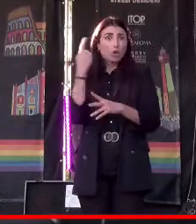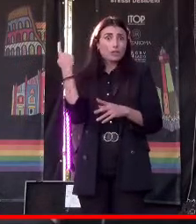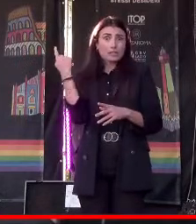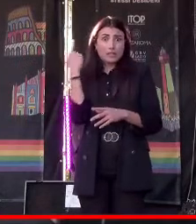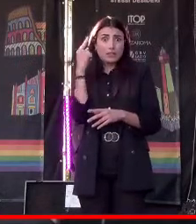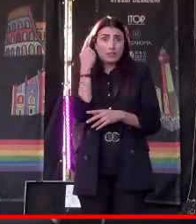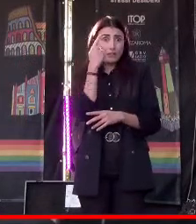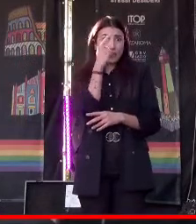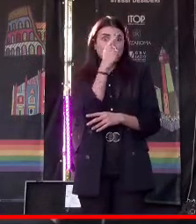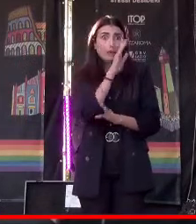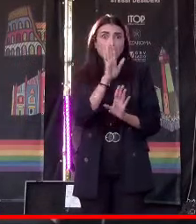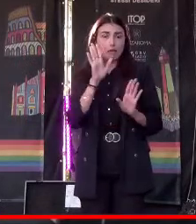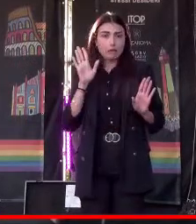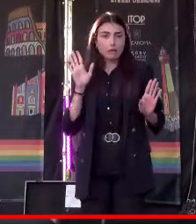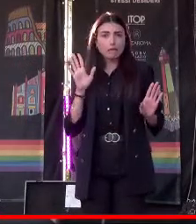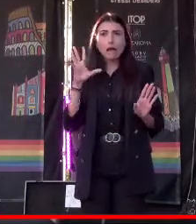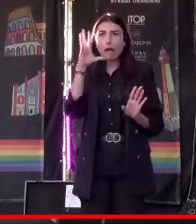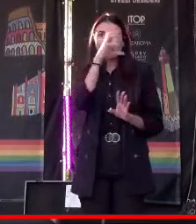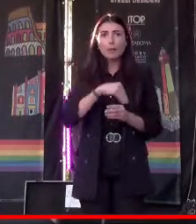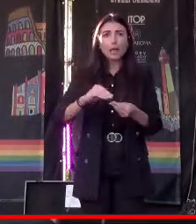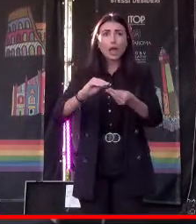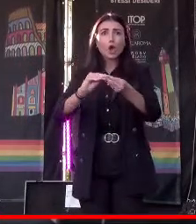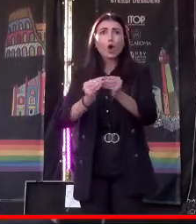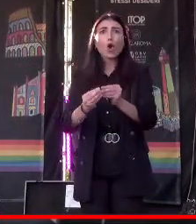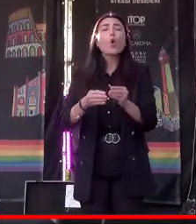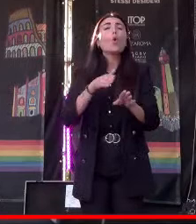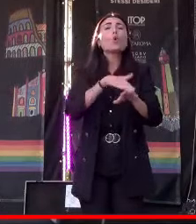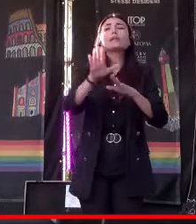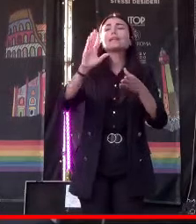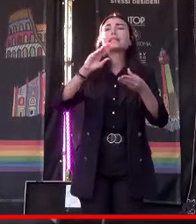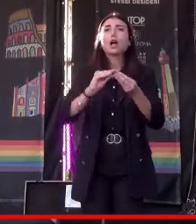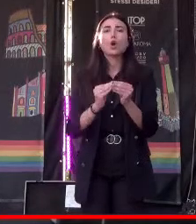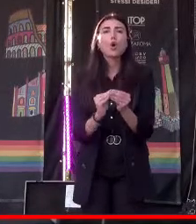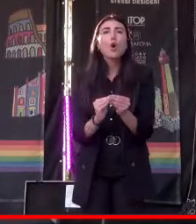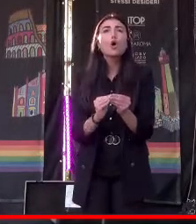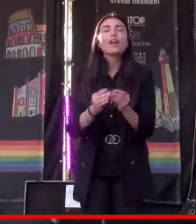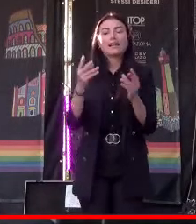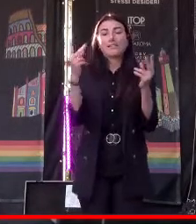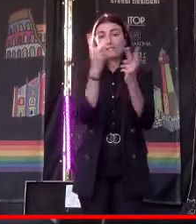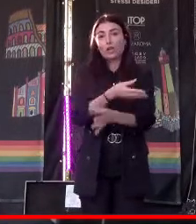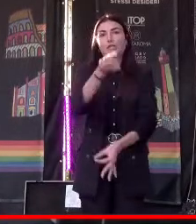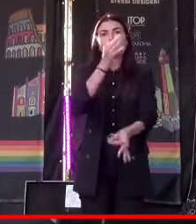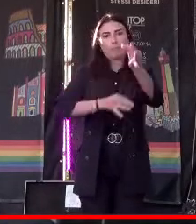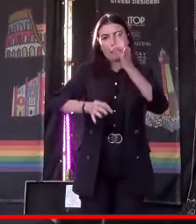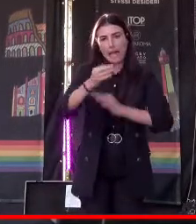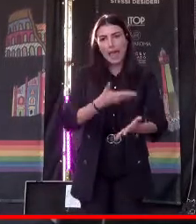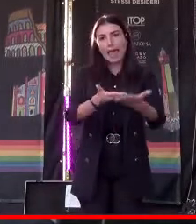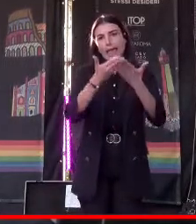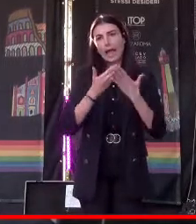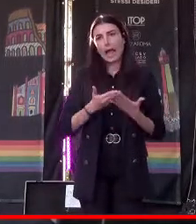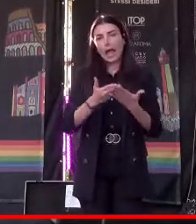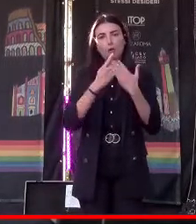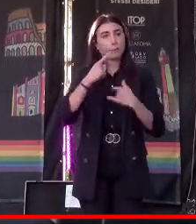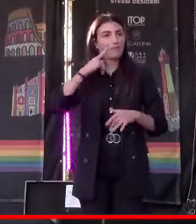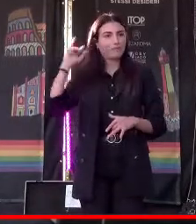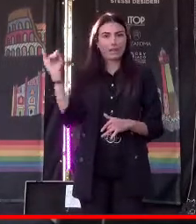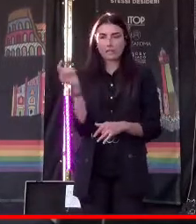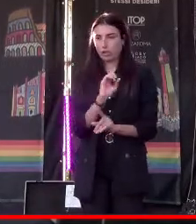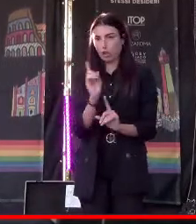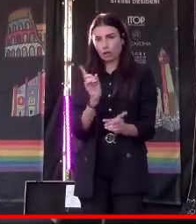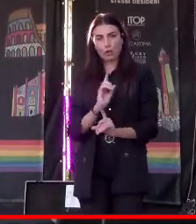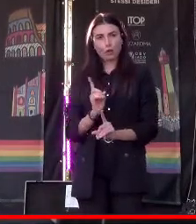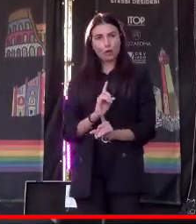anche lì il tentare di capire come utilizzarlo, mi spiegavano, certamente mi aiutavano, non era una cosa facile, però anche